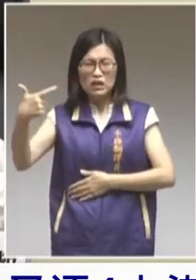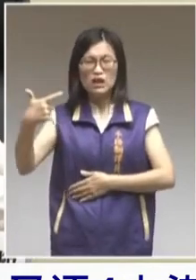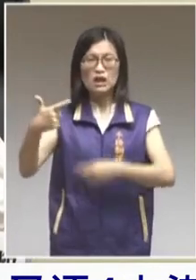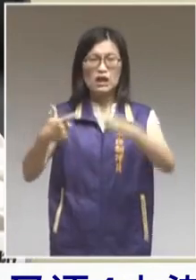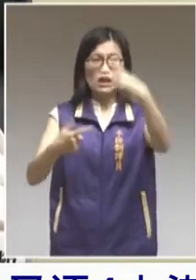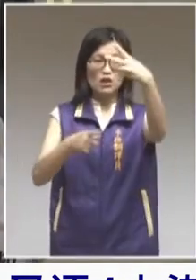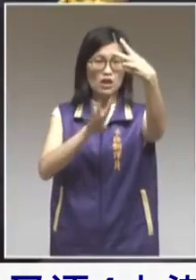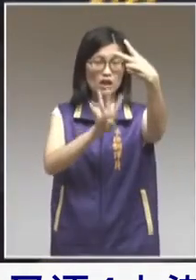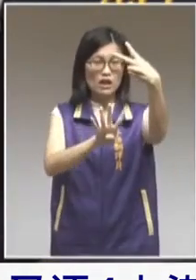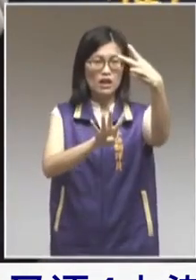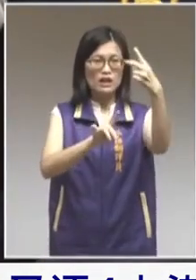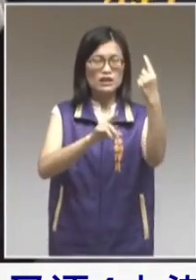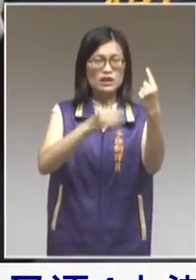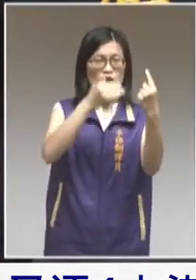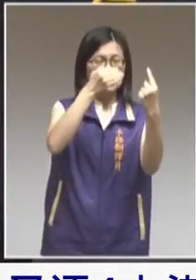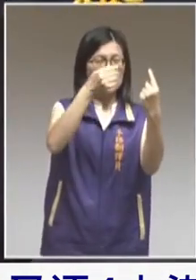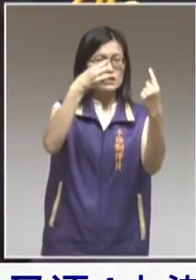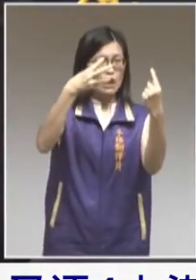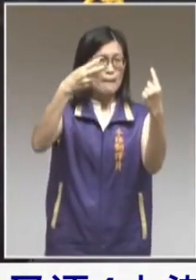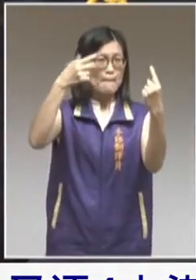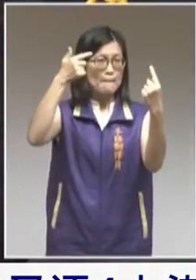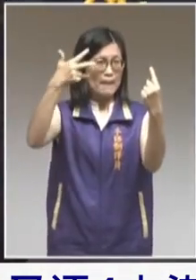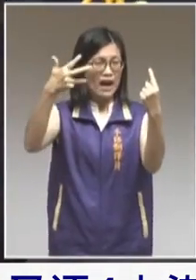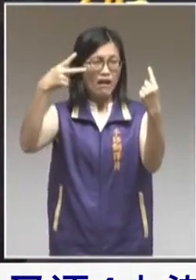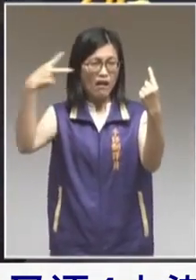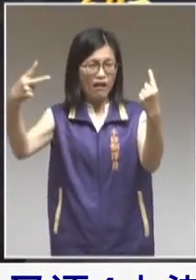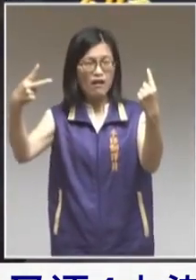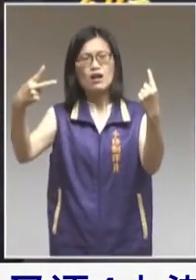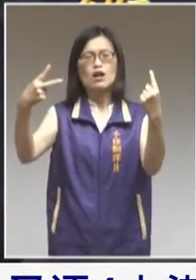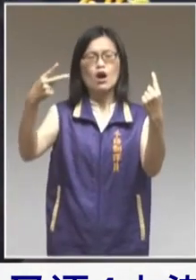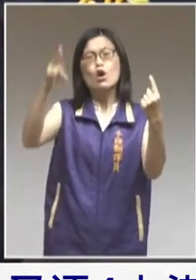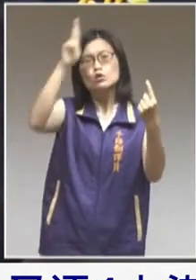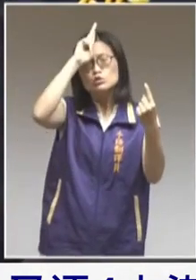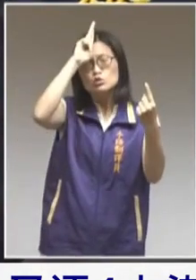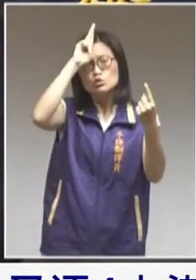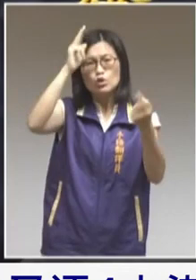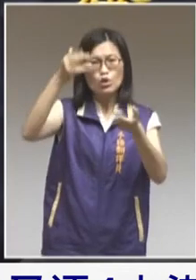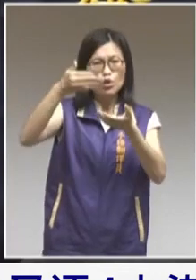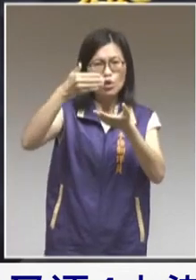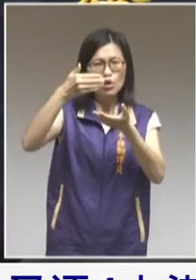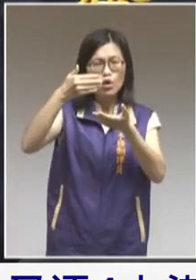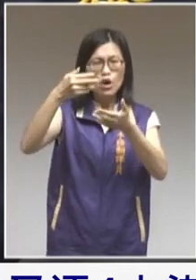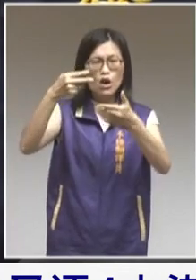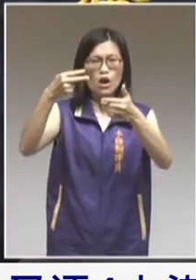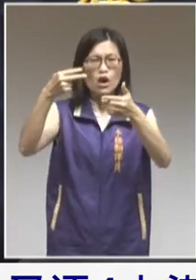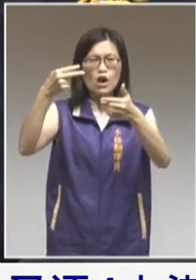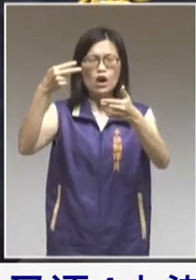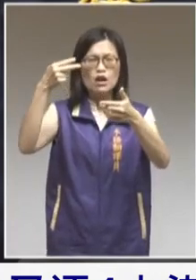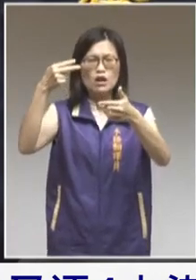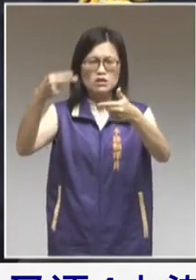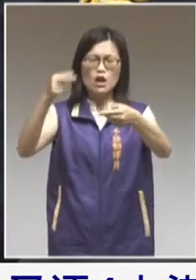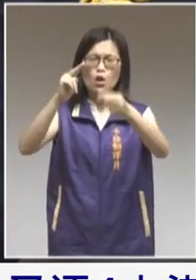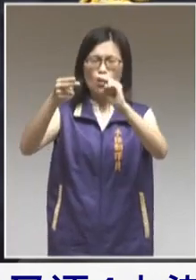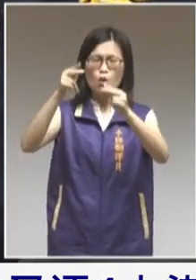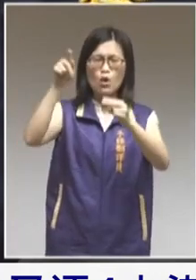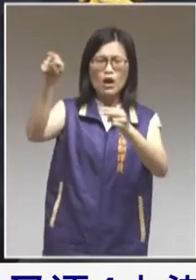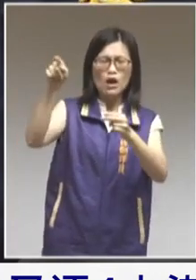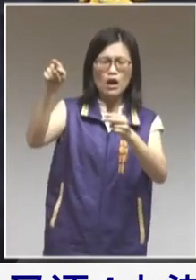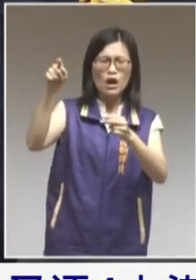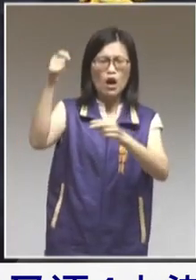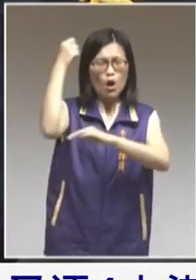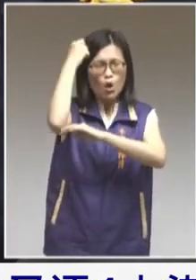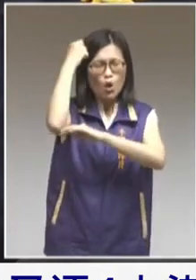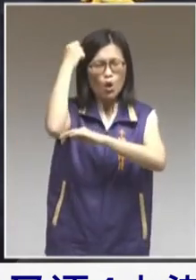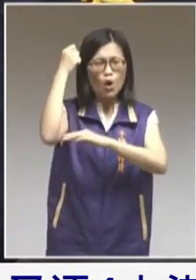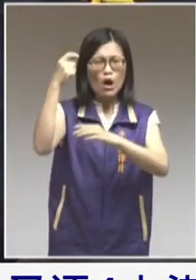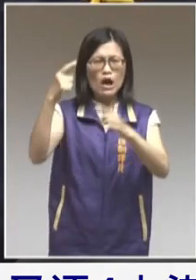在2月4号19382的聚餐大概在中午人武住家这个部分，那总共有